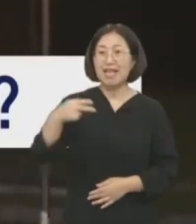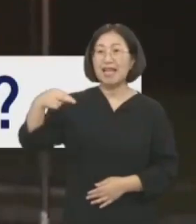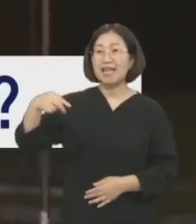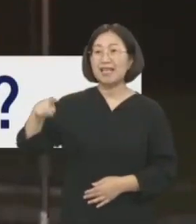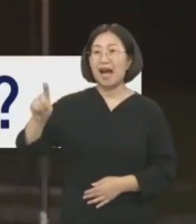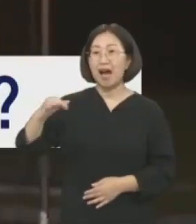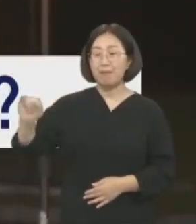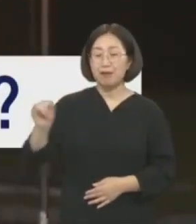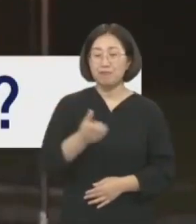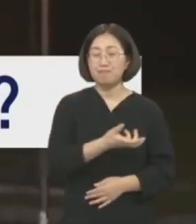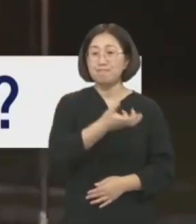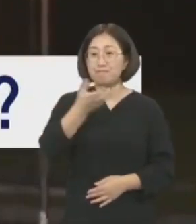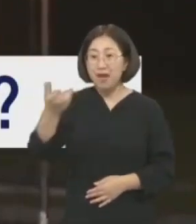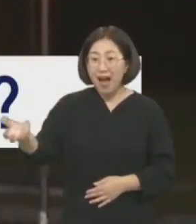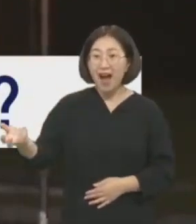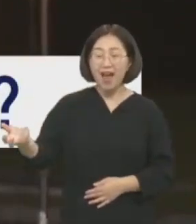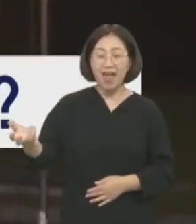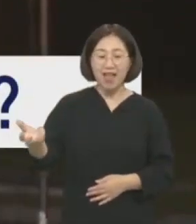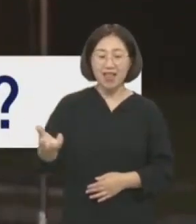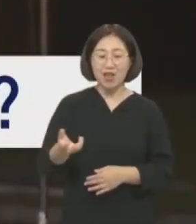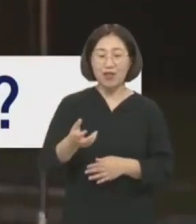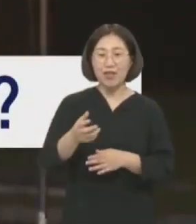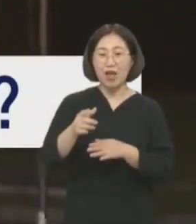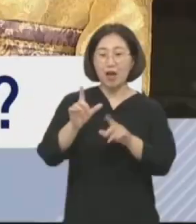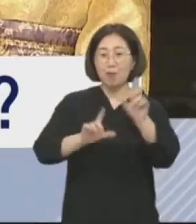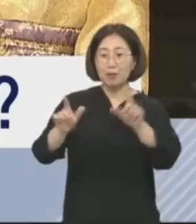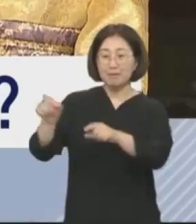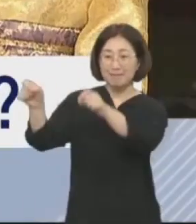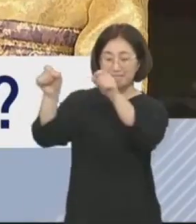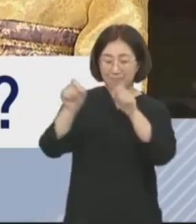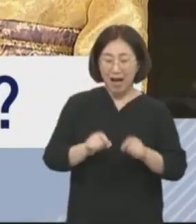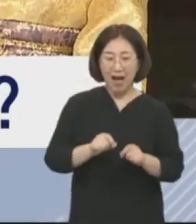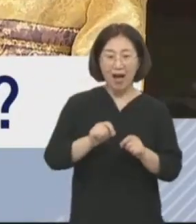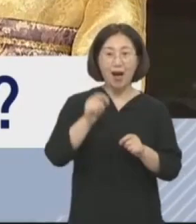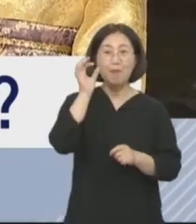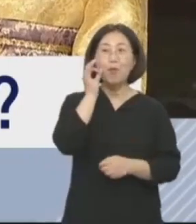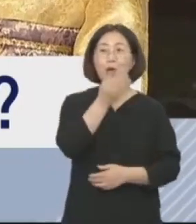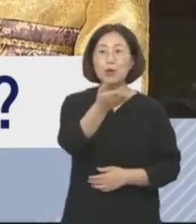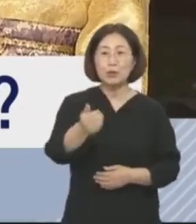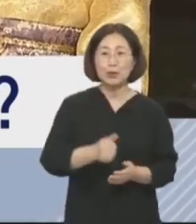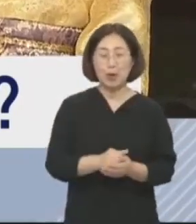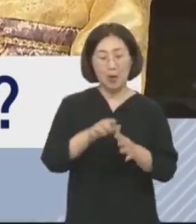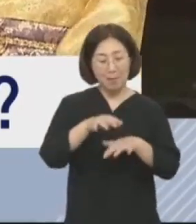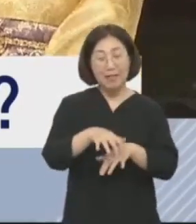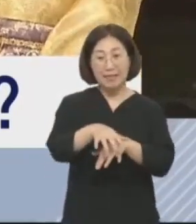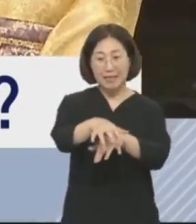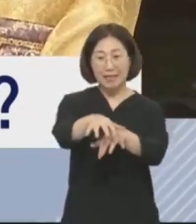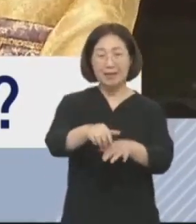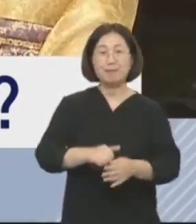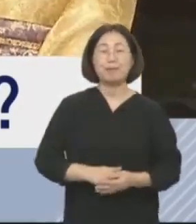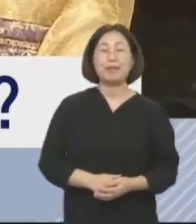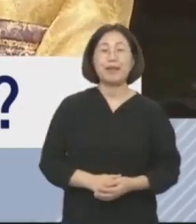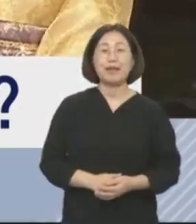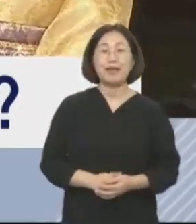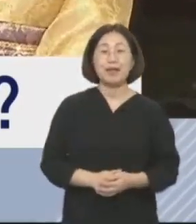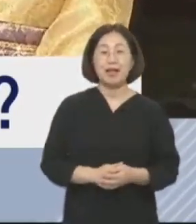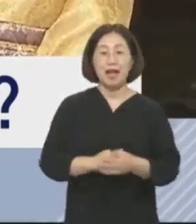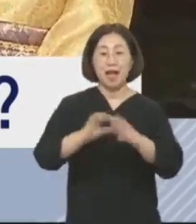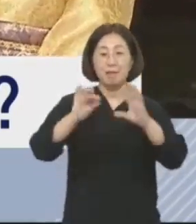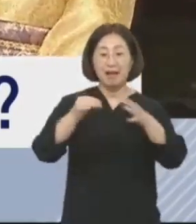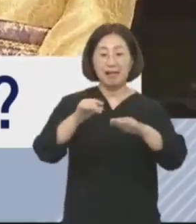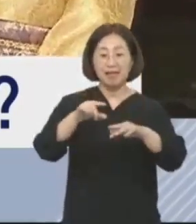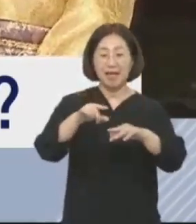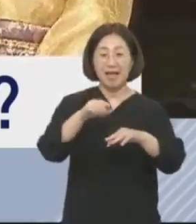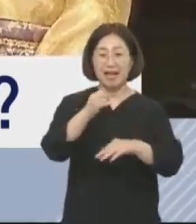천도했던 당시의 모습을 재현을 봤습니다. 백제 사비천도 페스타가 그것이고요. 또 백제